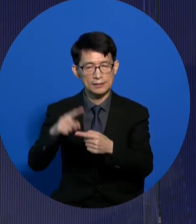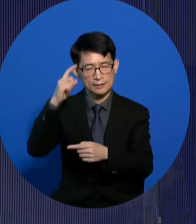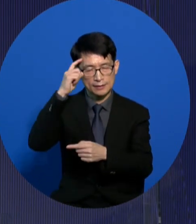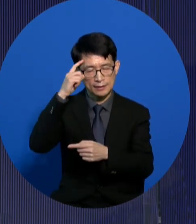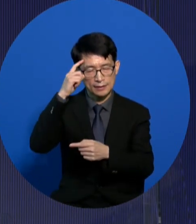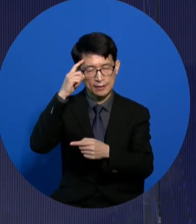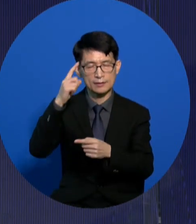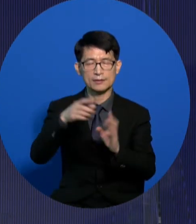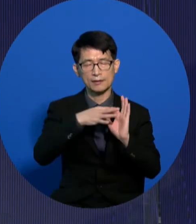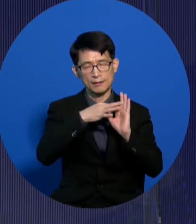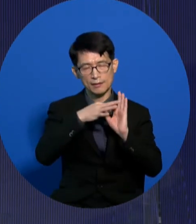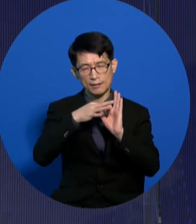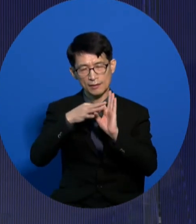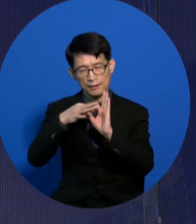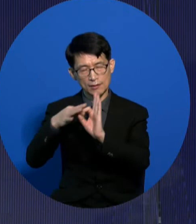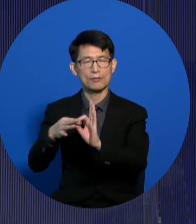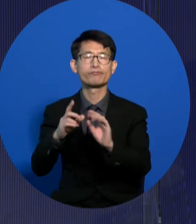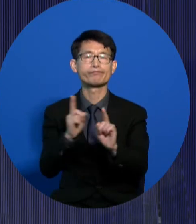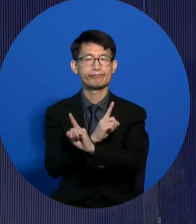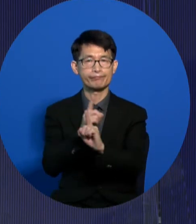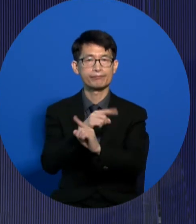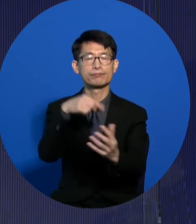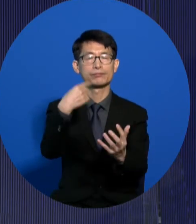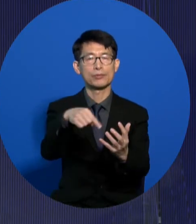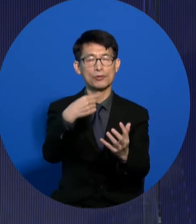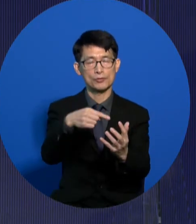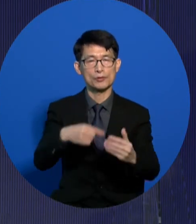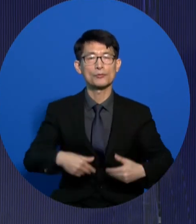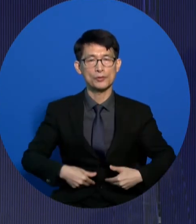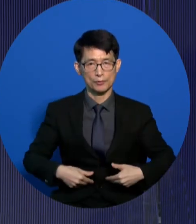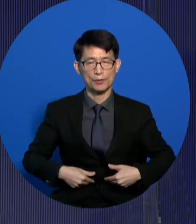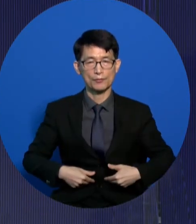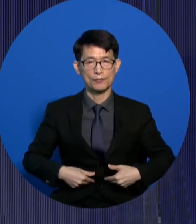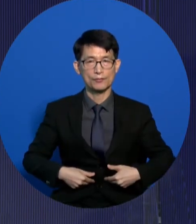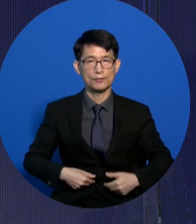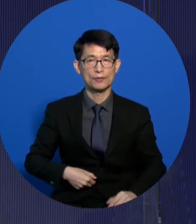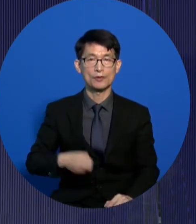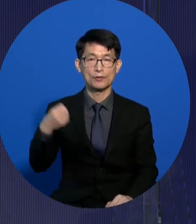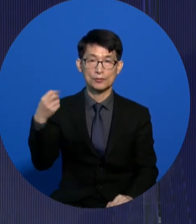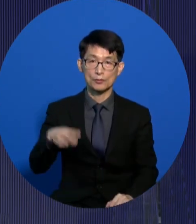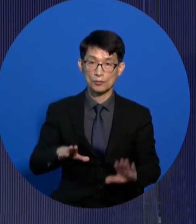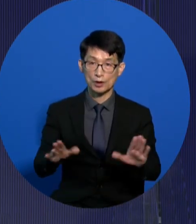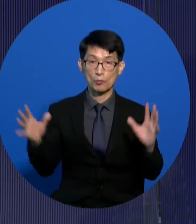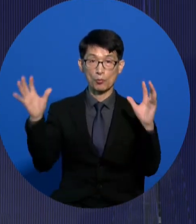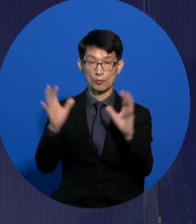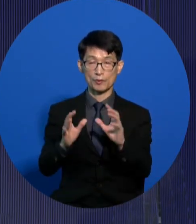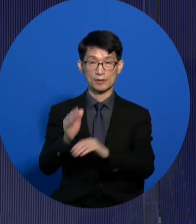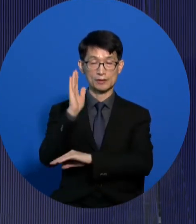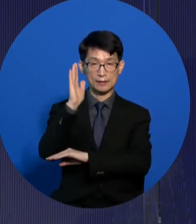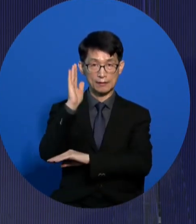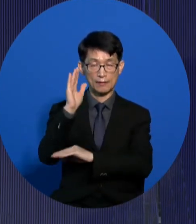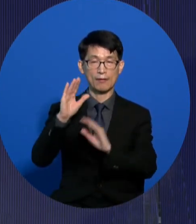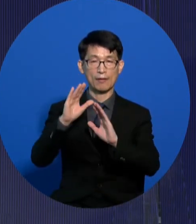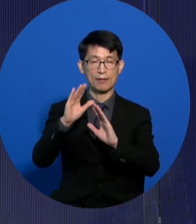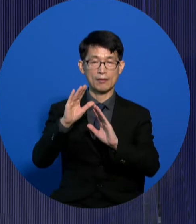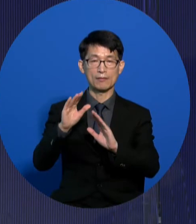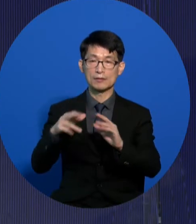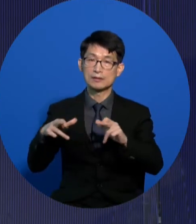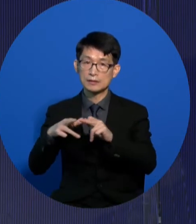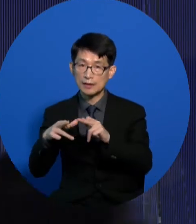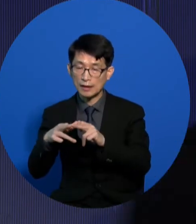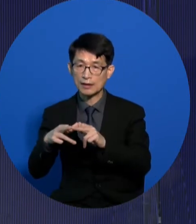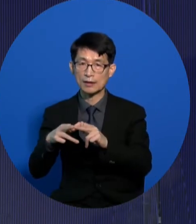있지 않고, 또 우리의 또 이러한 또 어필하는 거나 운동하는 그러한 것들이